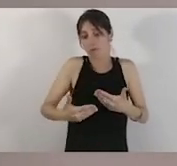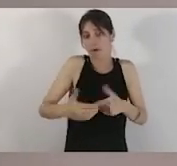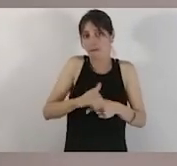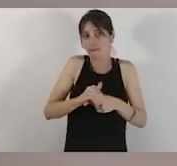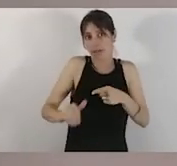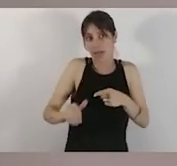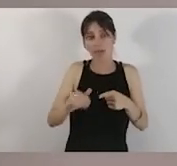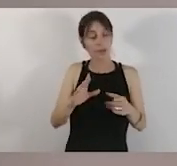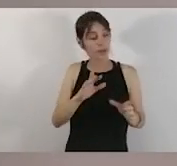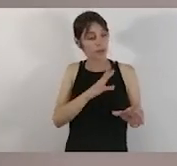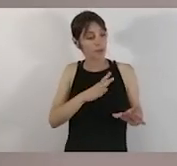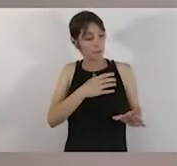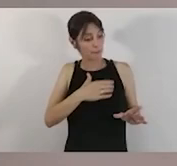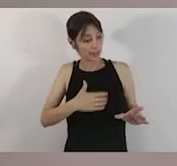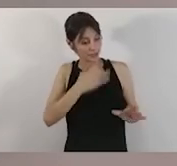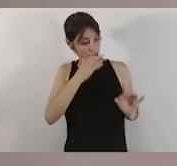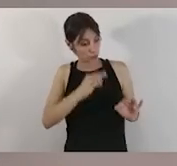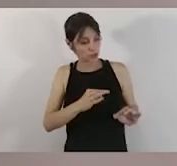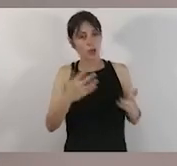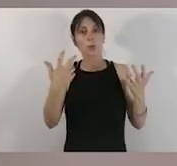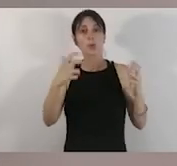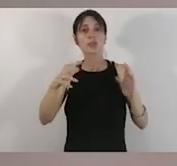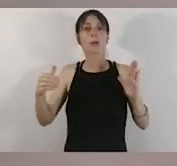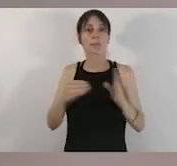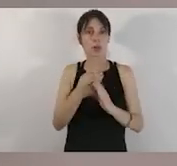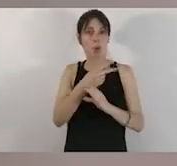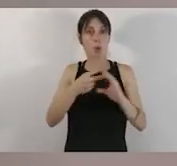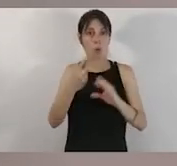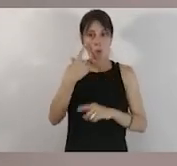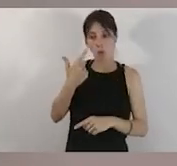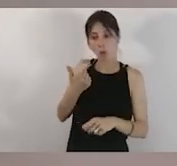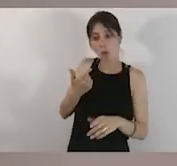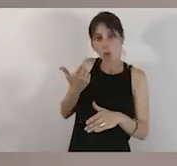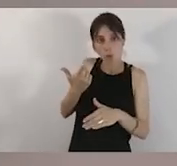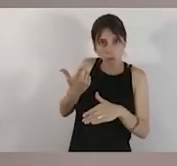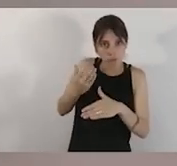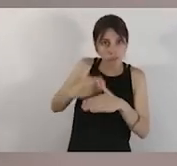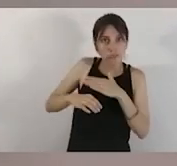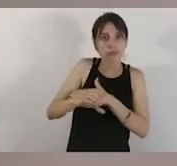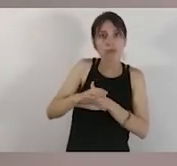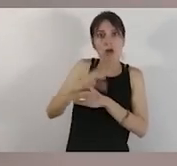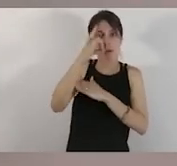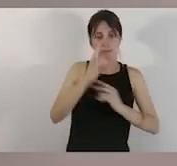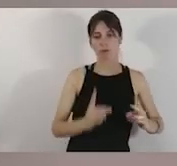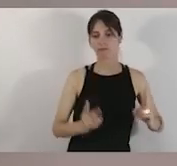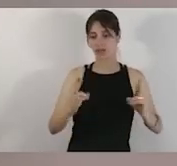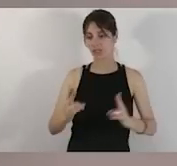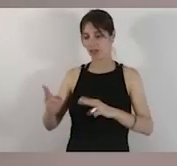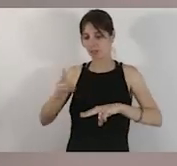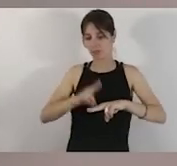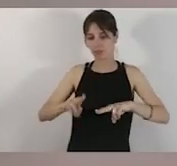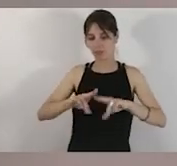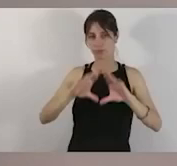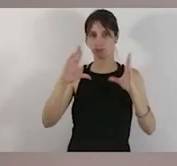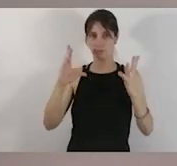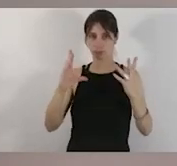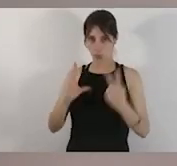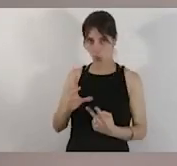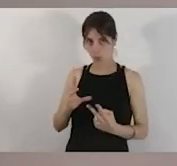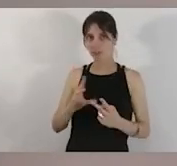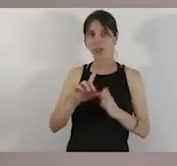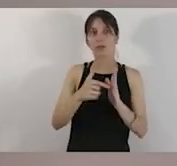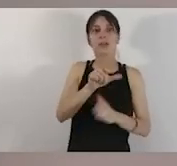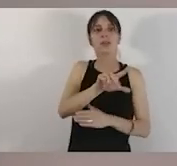ça va porter quand même sur 800 000 euros en deux phases, puisque le budget, il y a des crédits sur 2023 pour